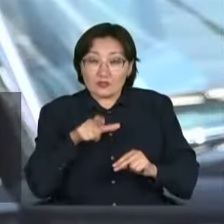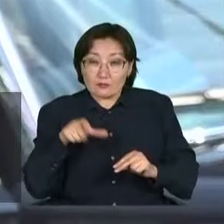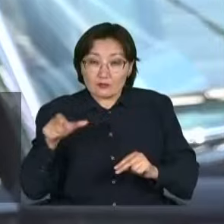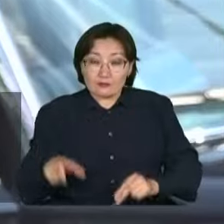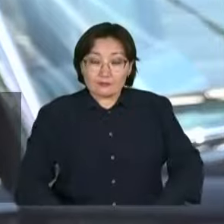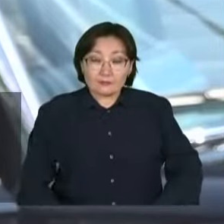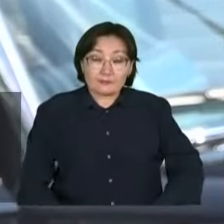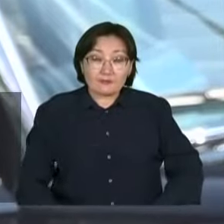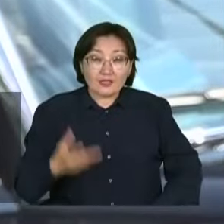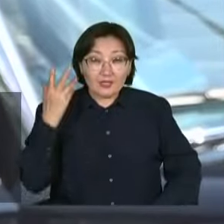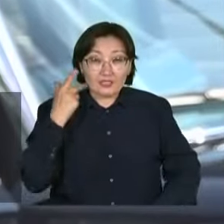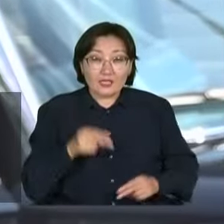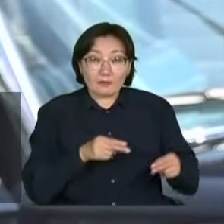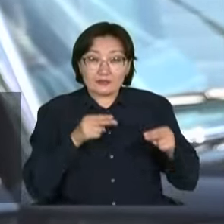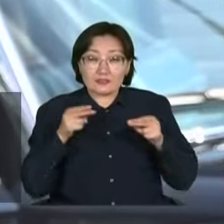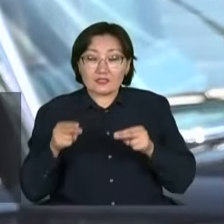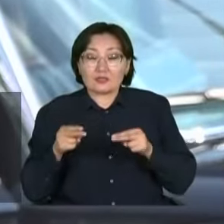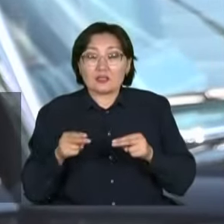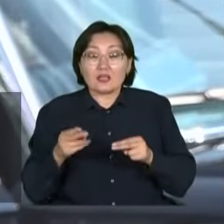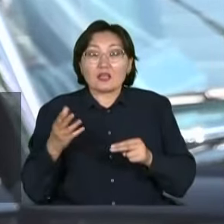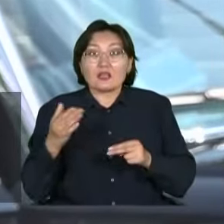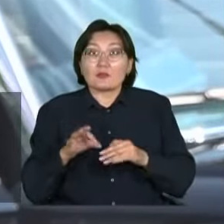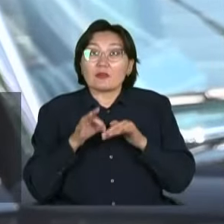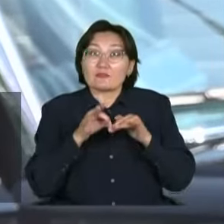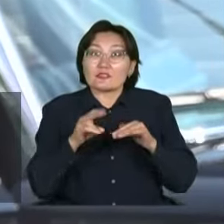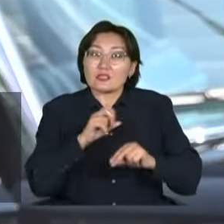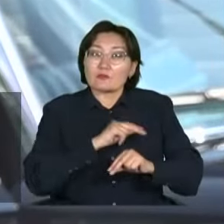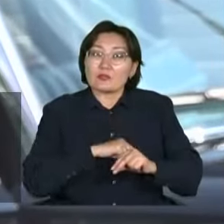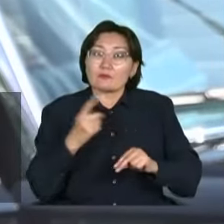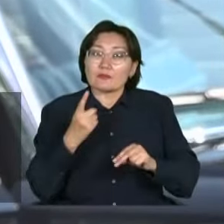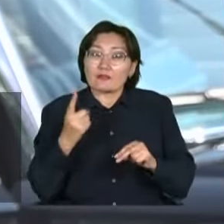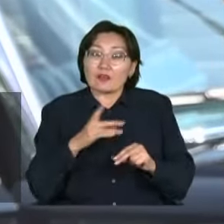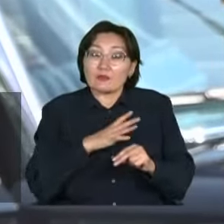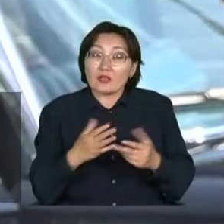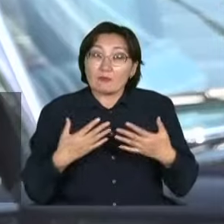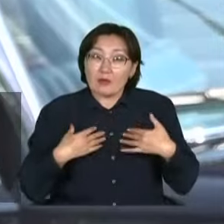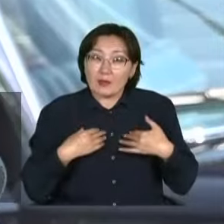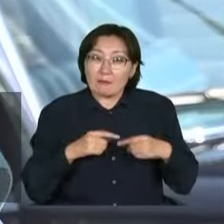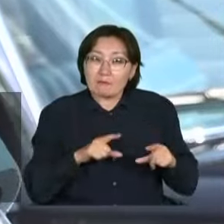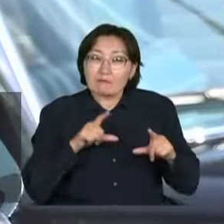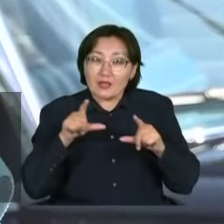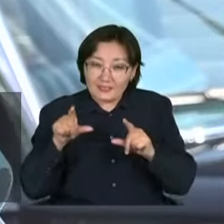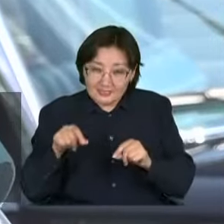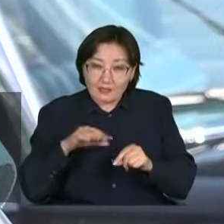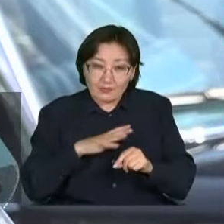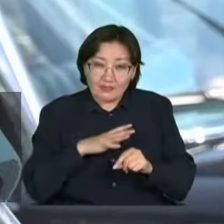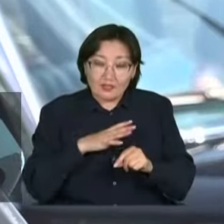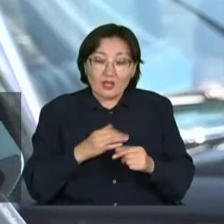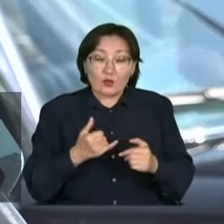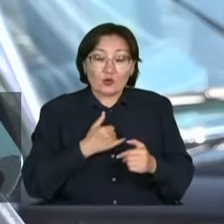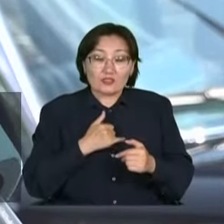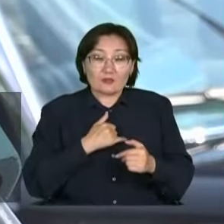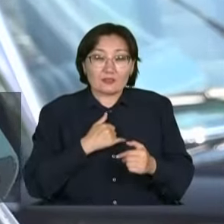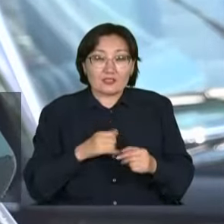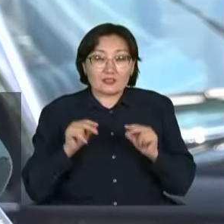Когда приехал за ним и повез его на работу, первое было мое поездка, у меня, вот, честно